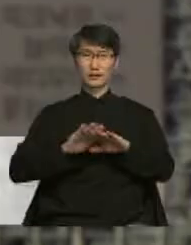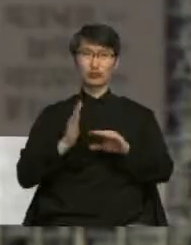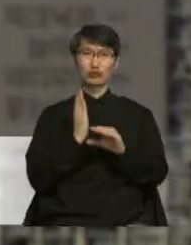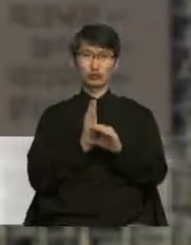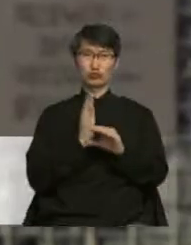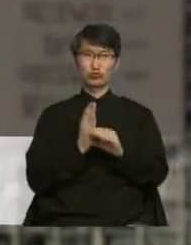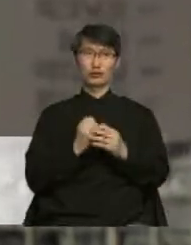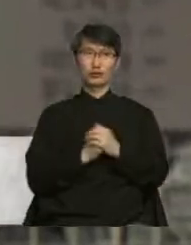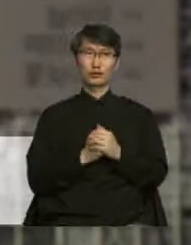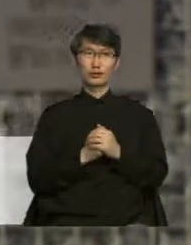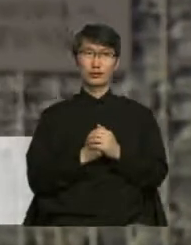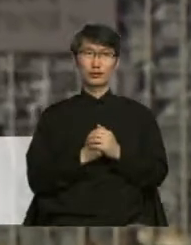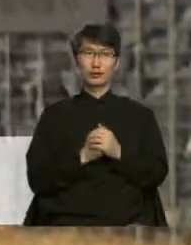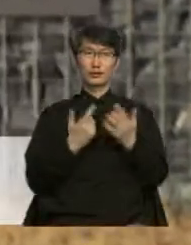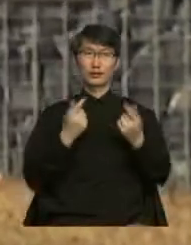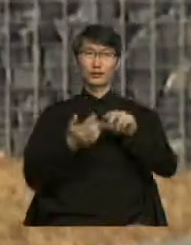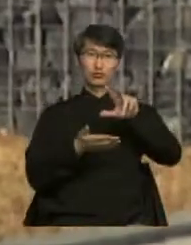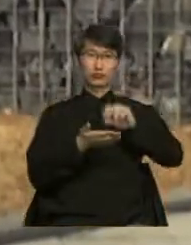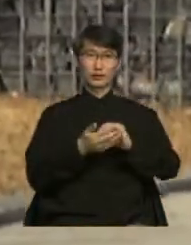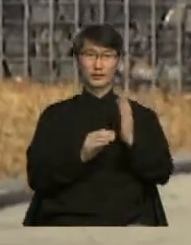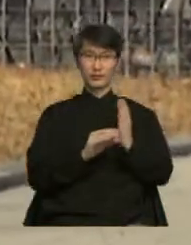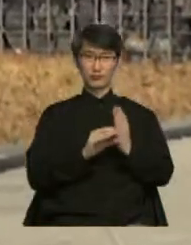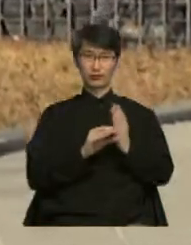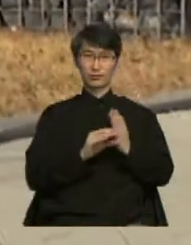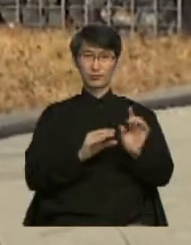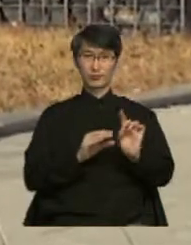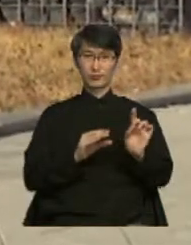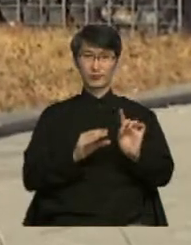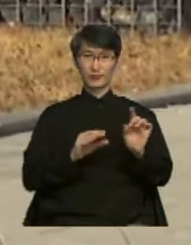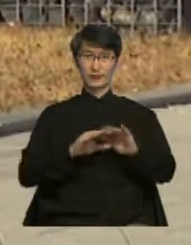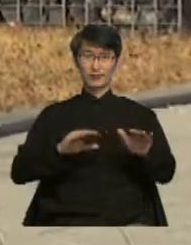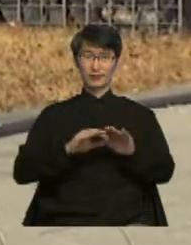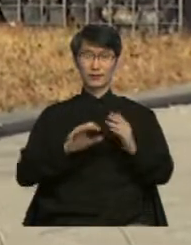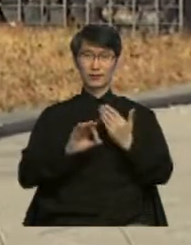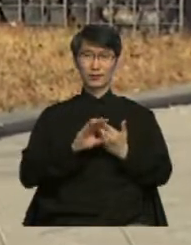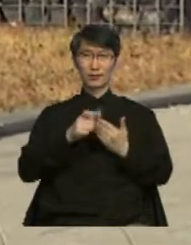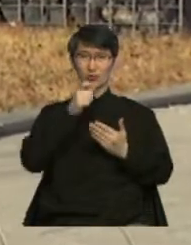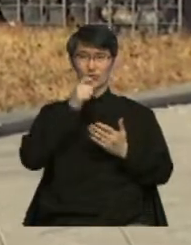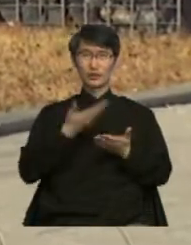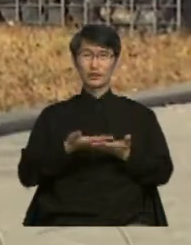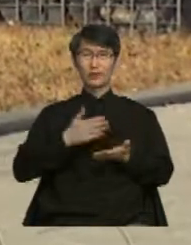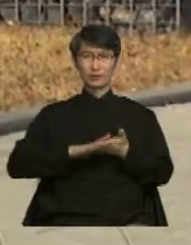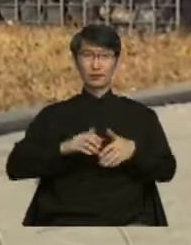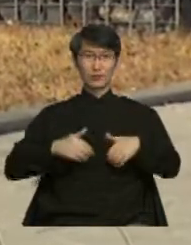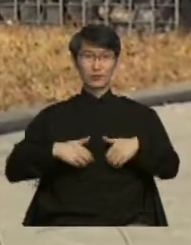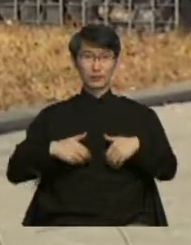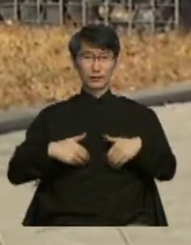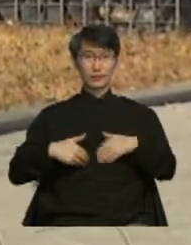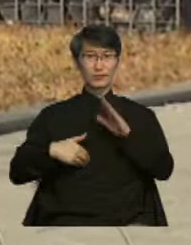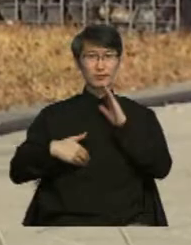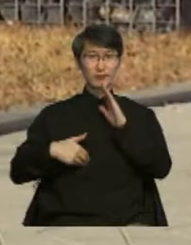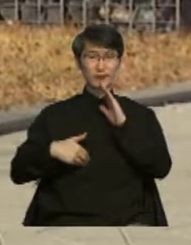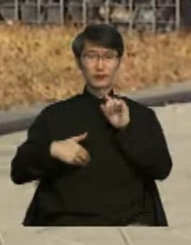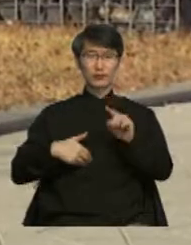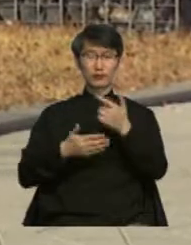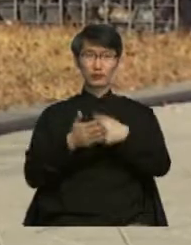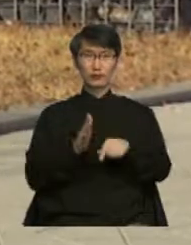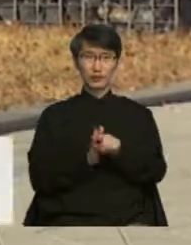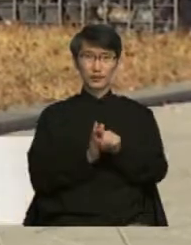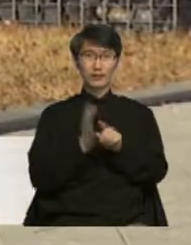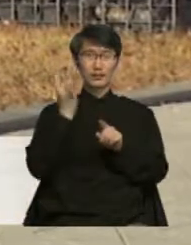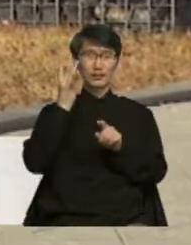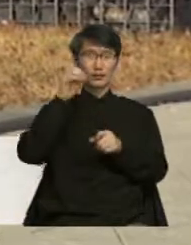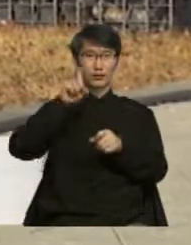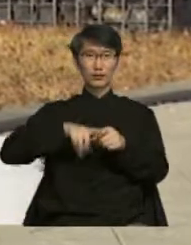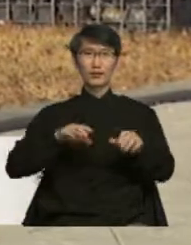있습니다. 어찌됐든 이제 그 같은 문제 핵심적으로 좀 해결이 되려면 이제 수질이 개선돼야 된다는 거고, 그렇습니다. 이것을 위한